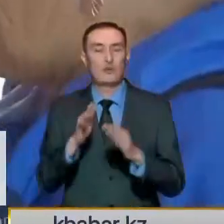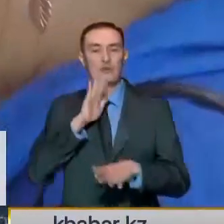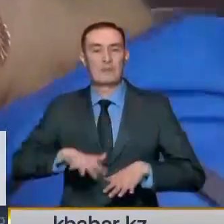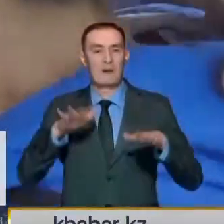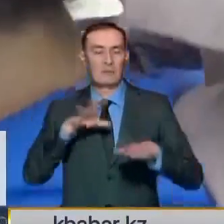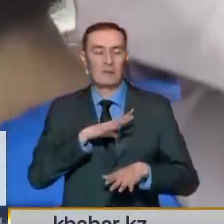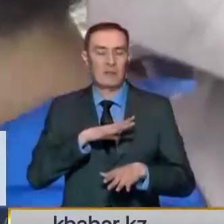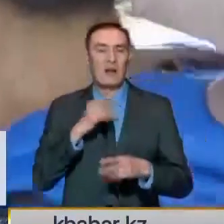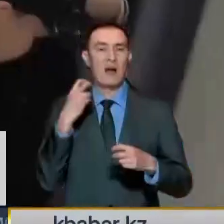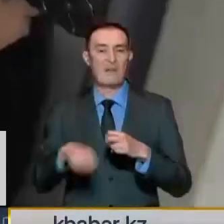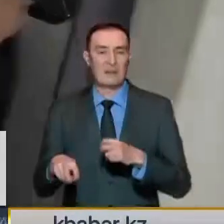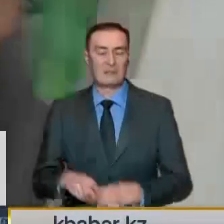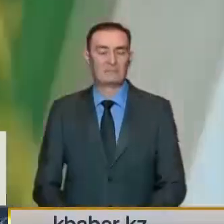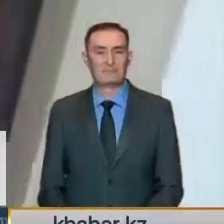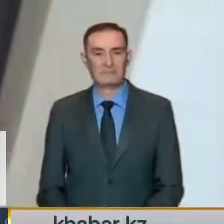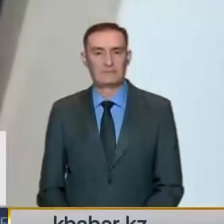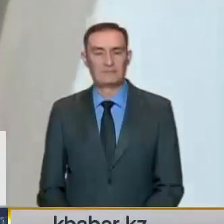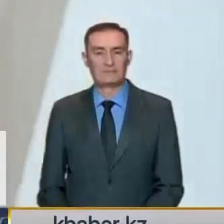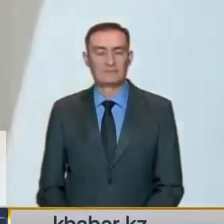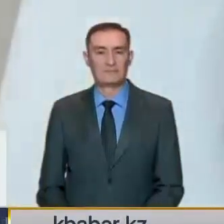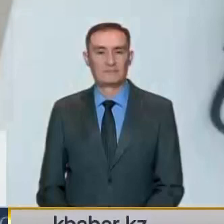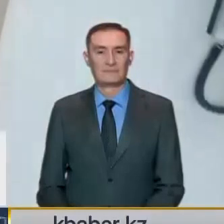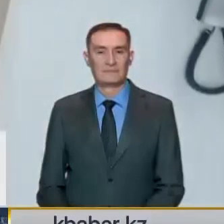паводка было признано аварийным.